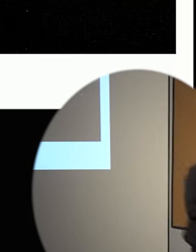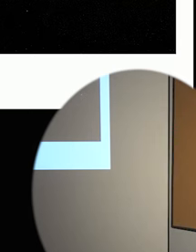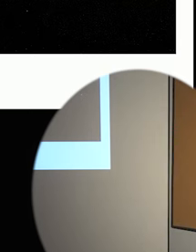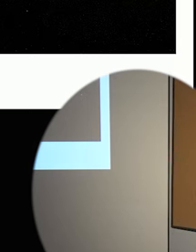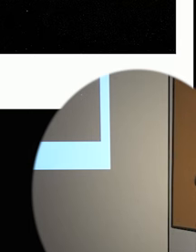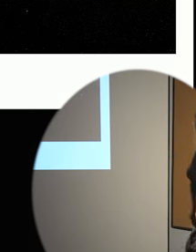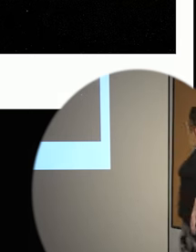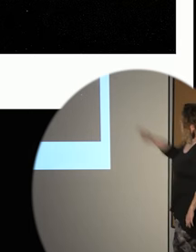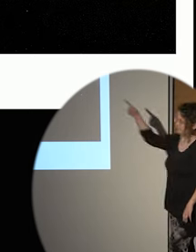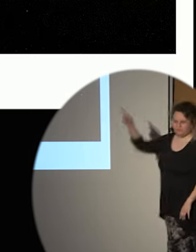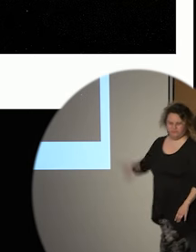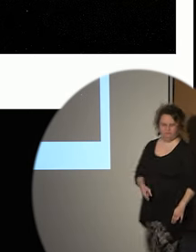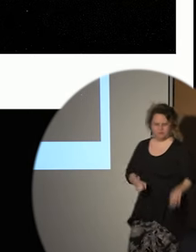deux.